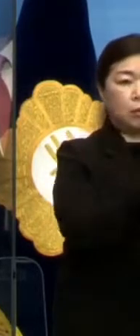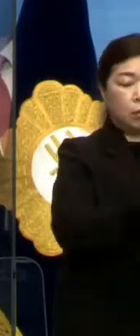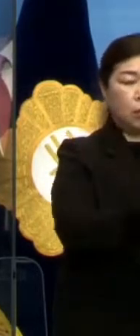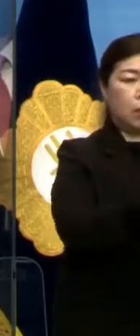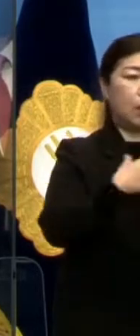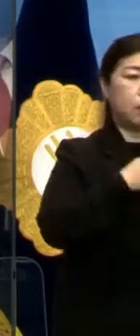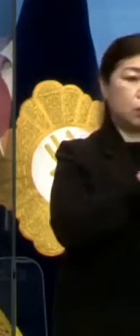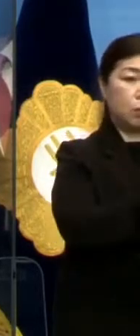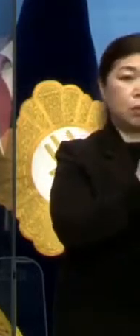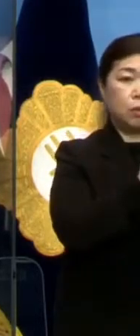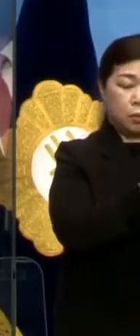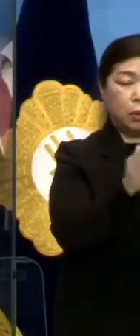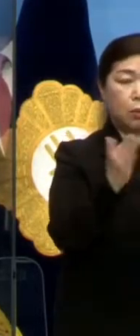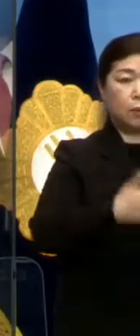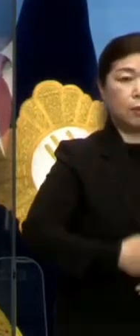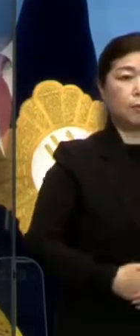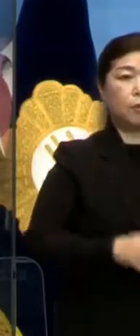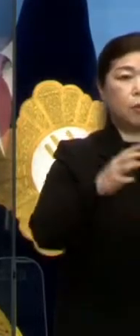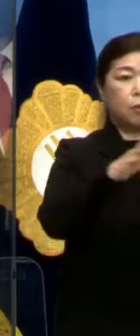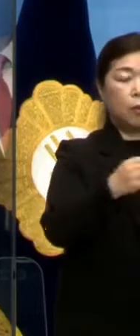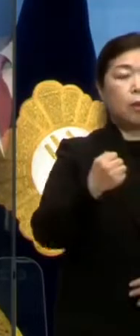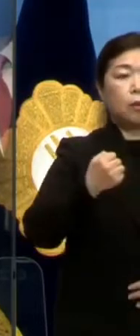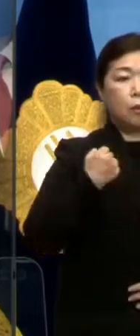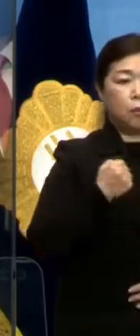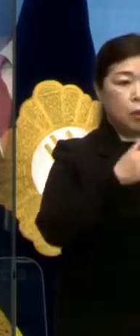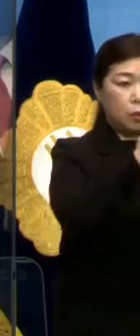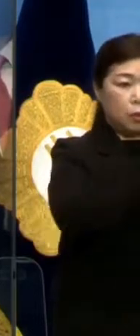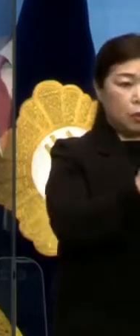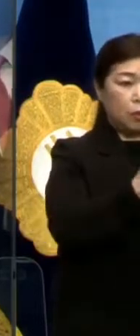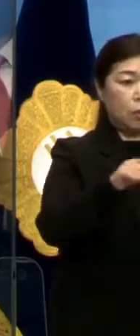때입니다. 우리 국민의힘